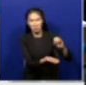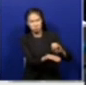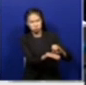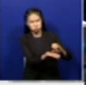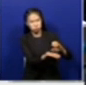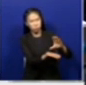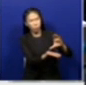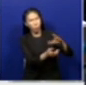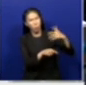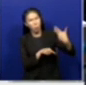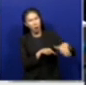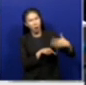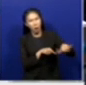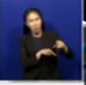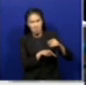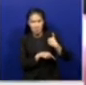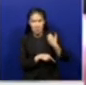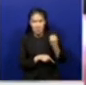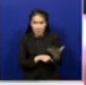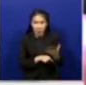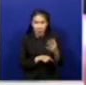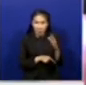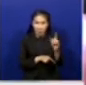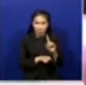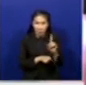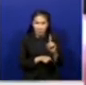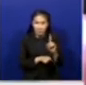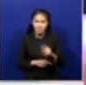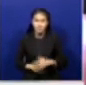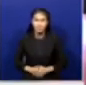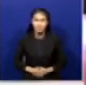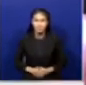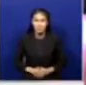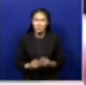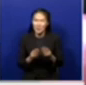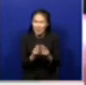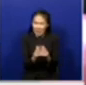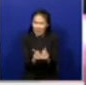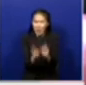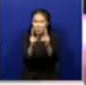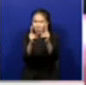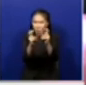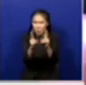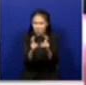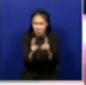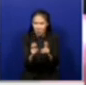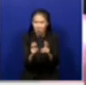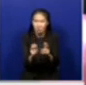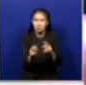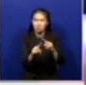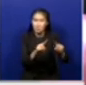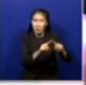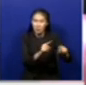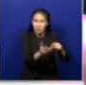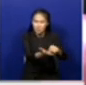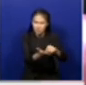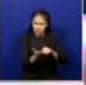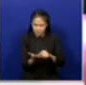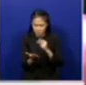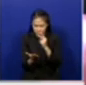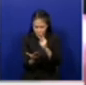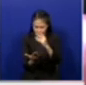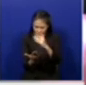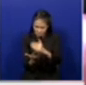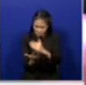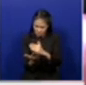และต้องบอกว่าข้อรายละเอียดต่างๆที่พวกเราได้รับนั้นค่อนข้างที่จะมีข้อส